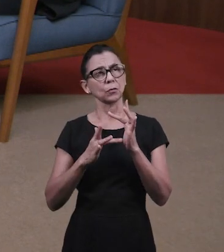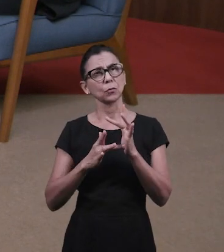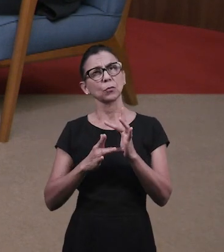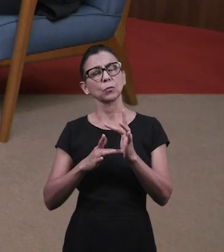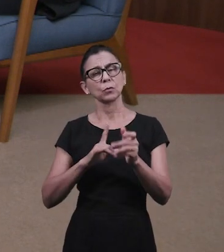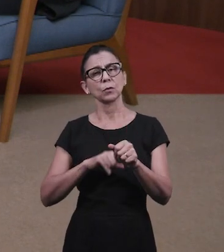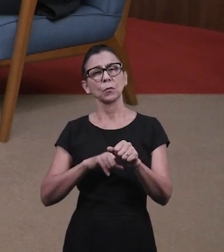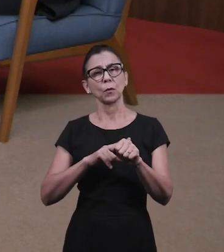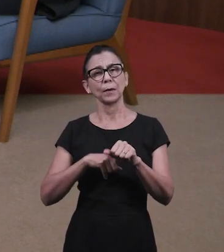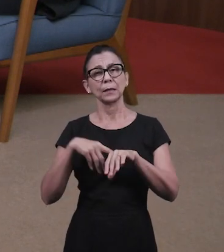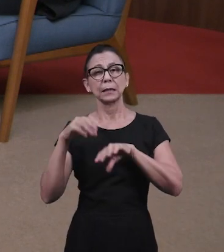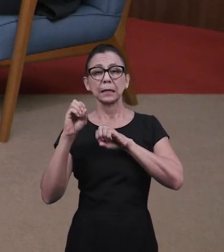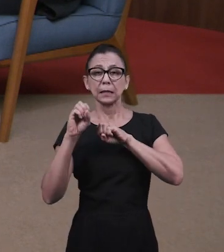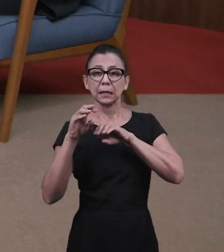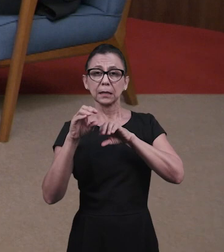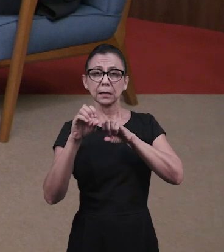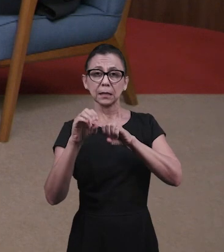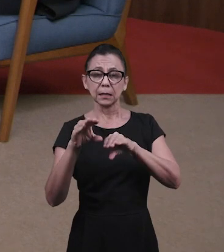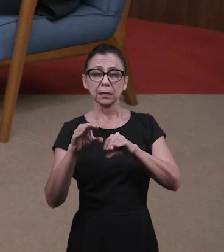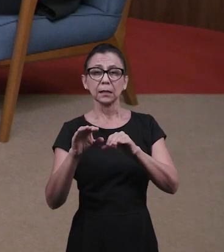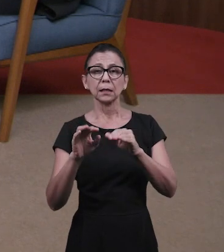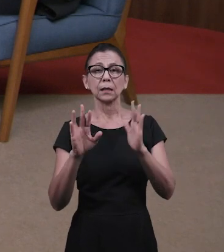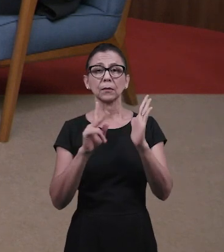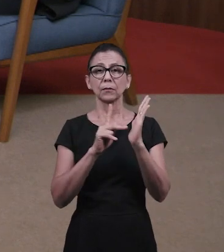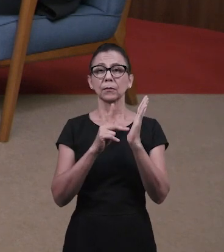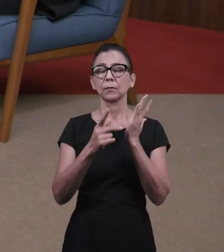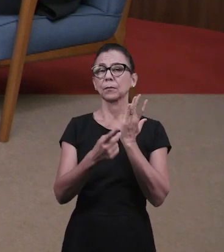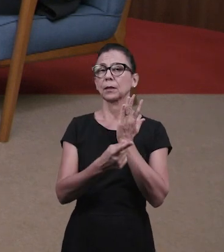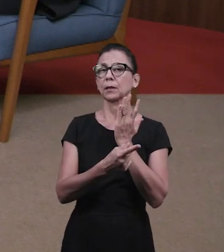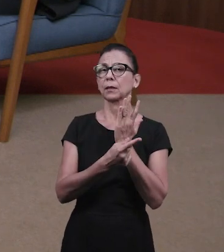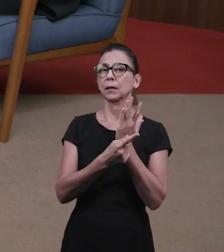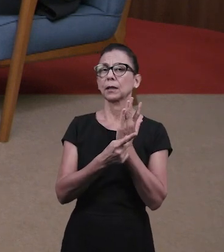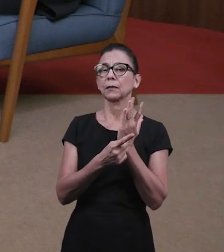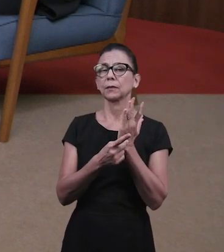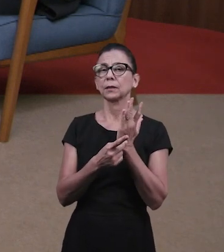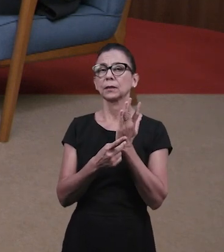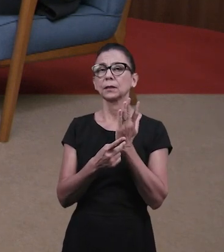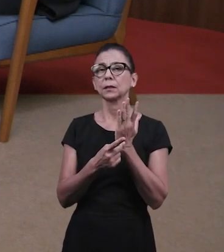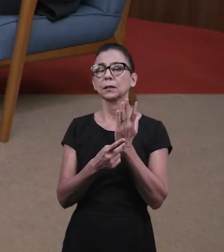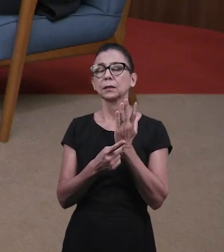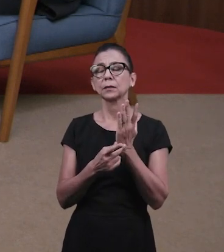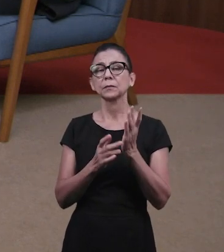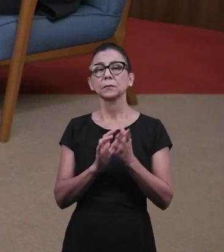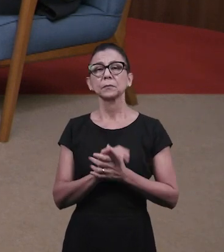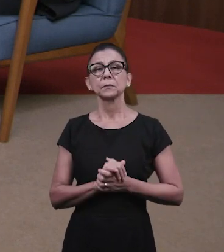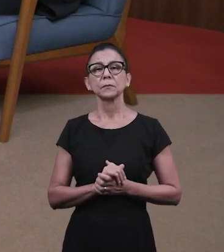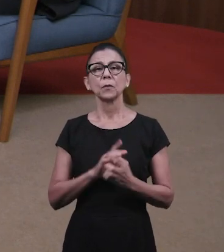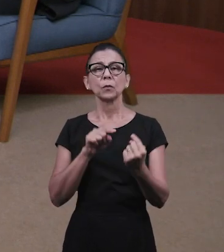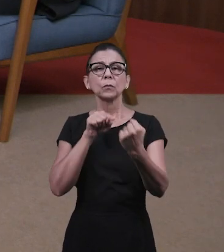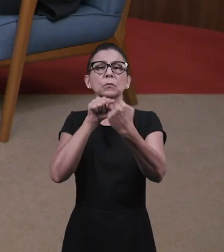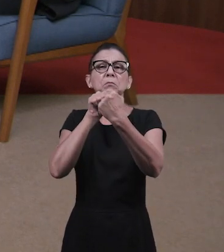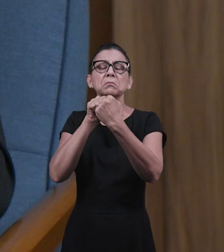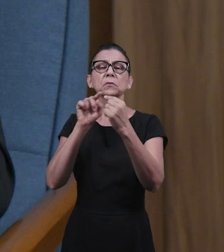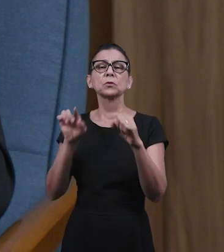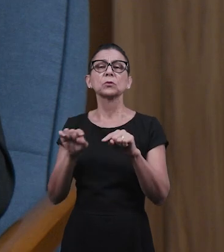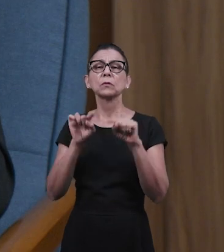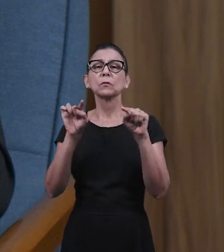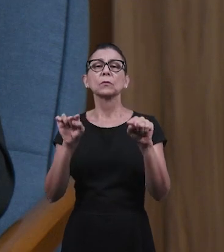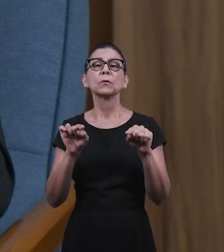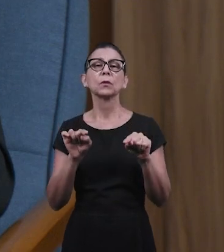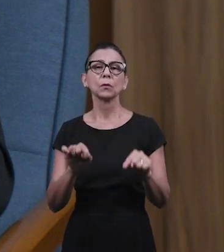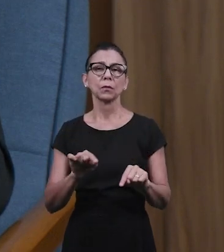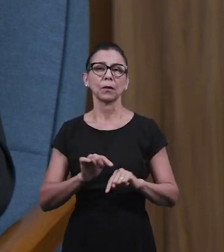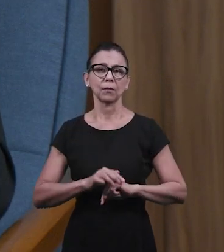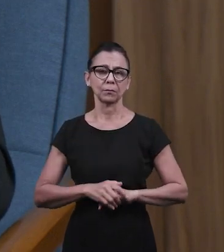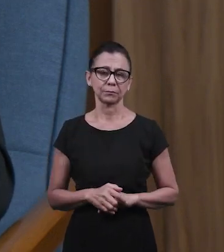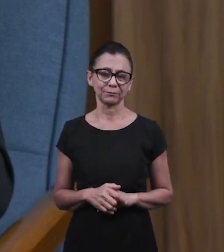il propose ces paraboles, qu'est-ce qu'il voulait enseigner? C'était exactement